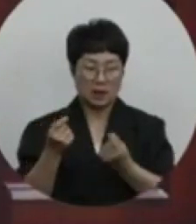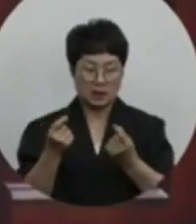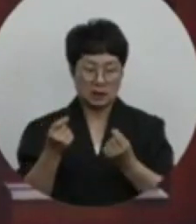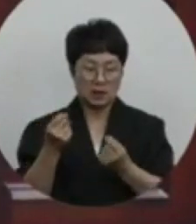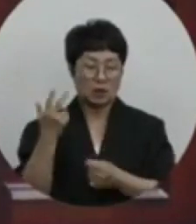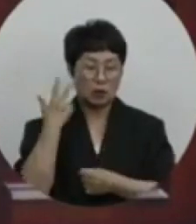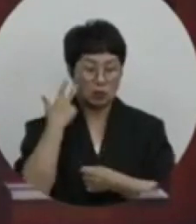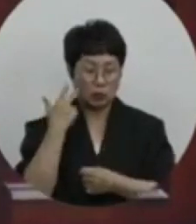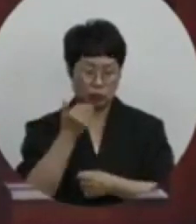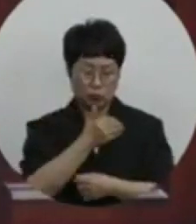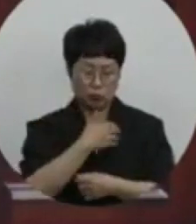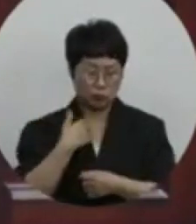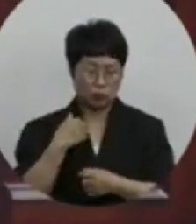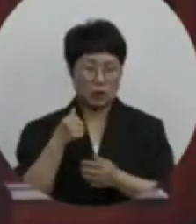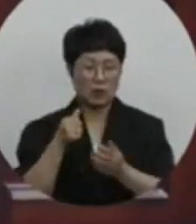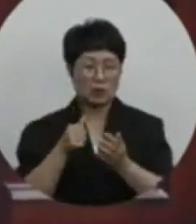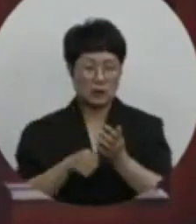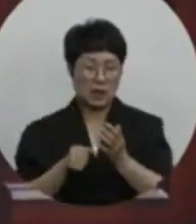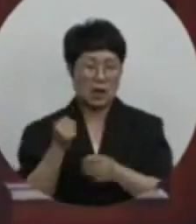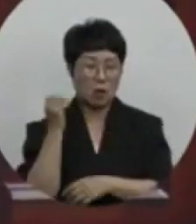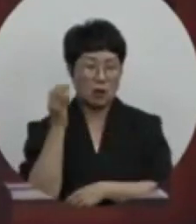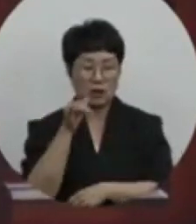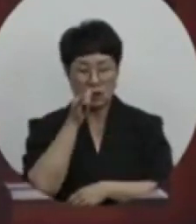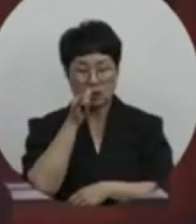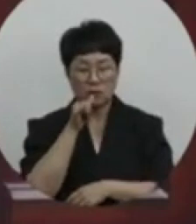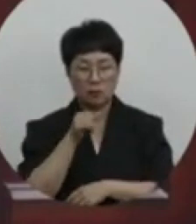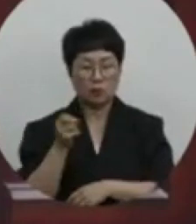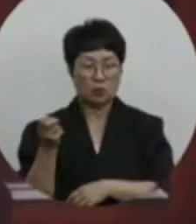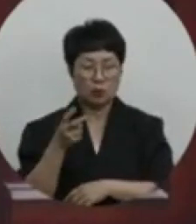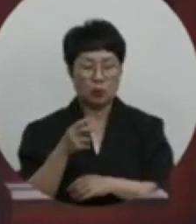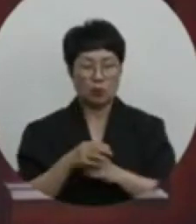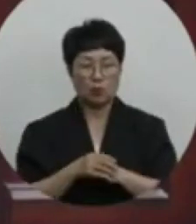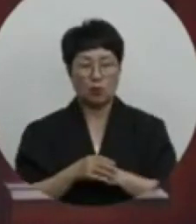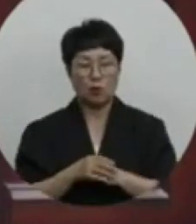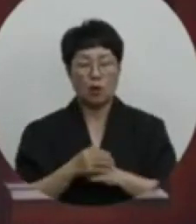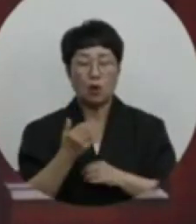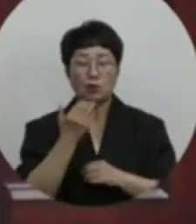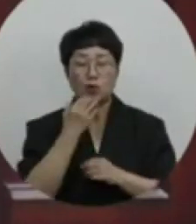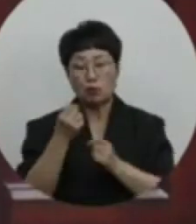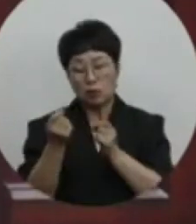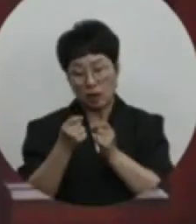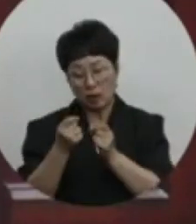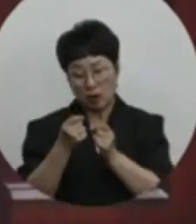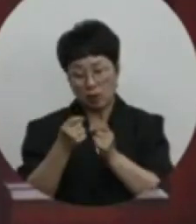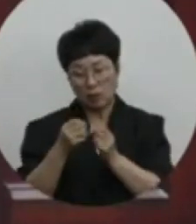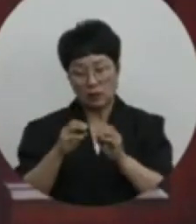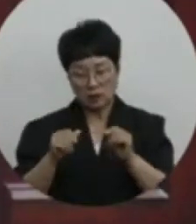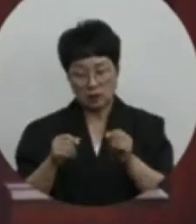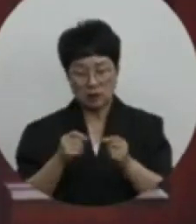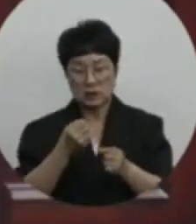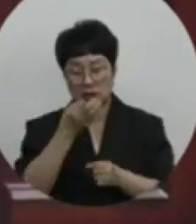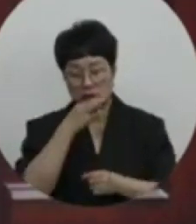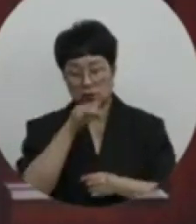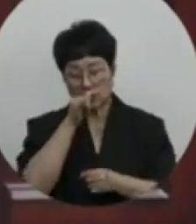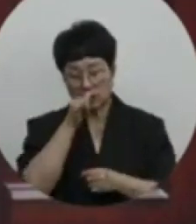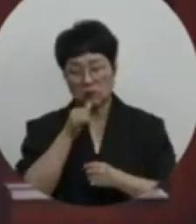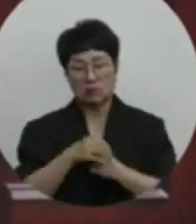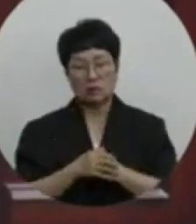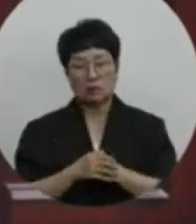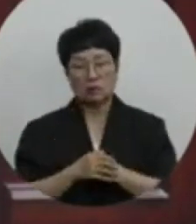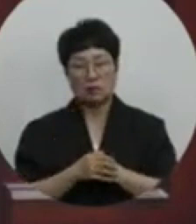자연적 자원이 있습니다. 그뿐만 아니라 서울 근교라는 지리적 이점도 가지고